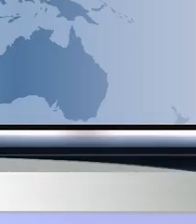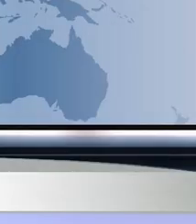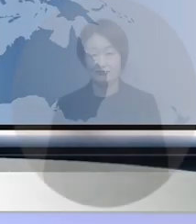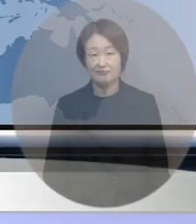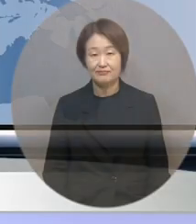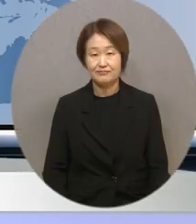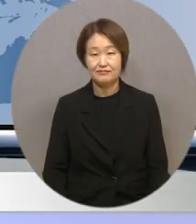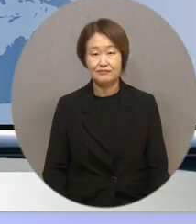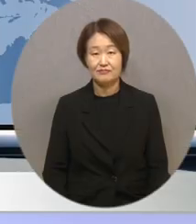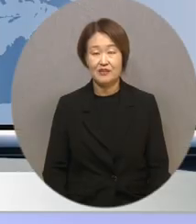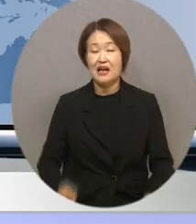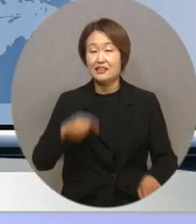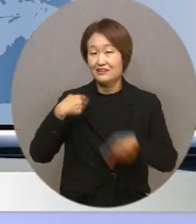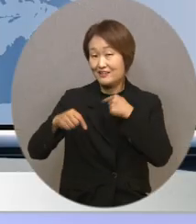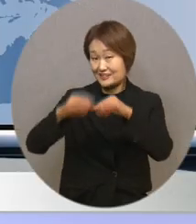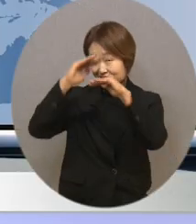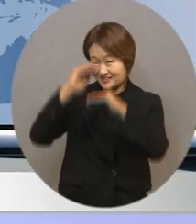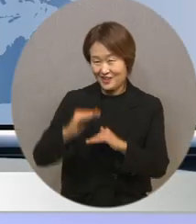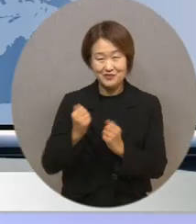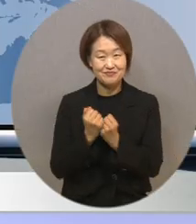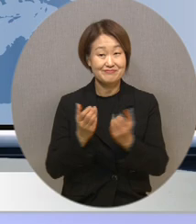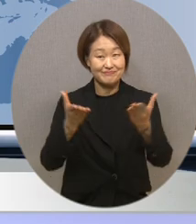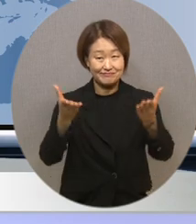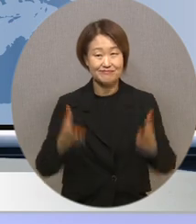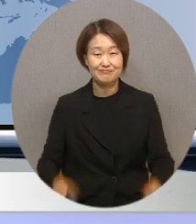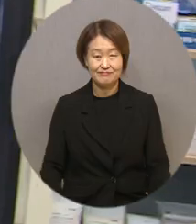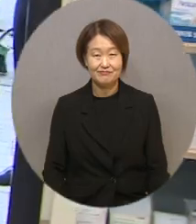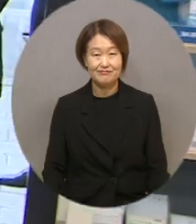이어서 복지계 정책 소식 만나보겠습니다.